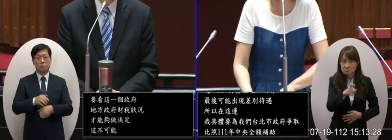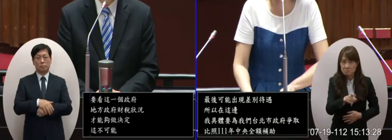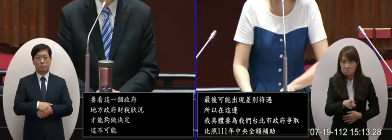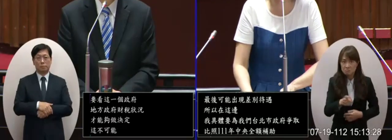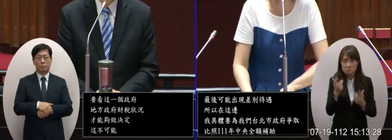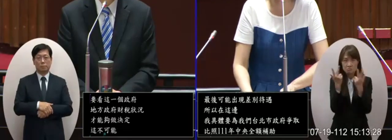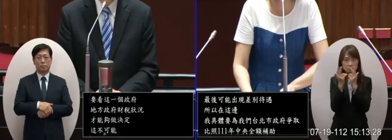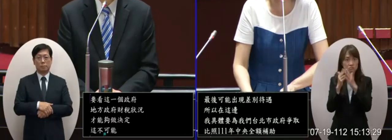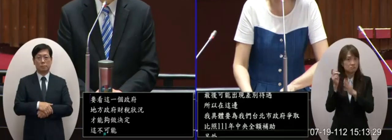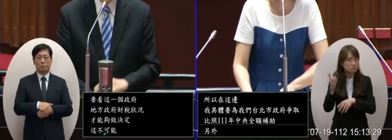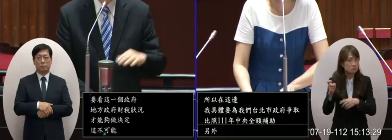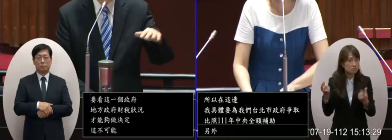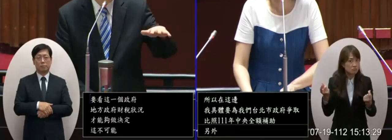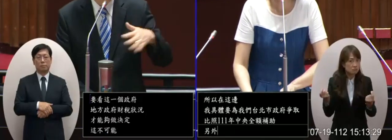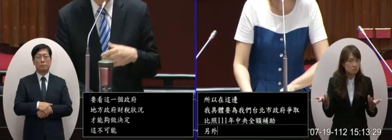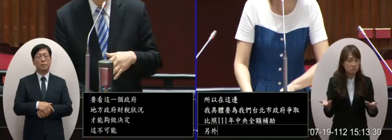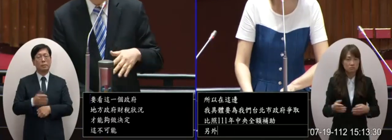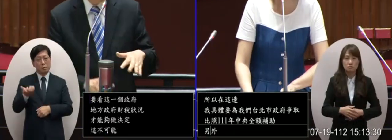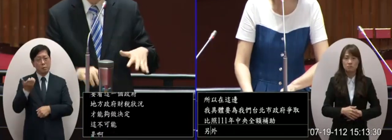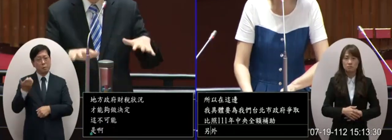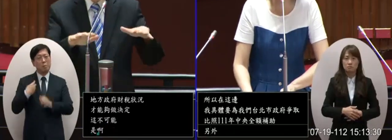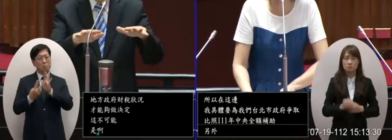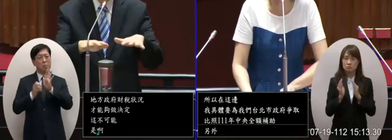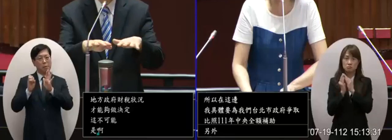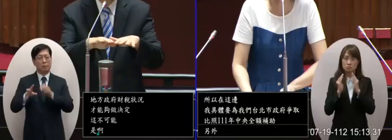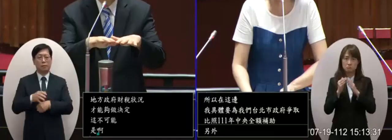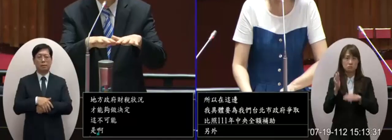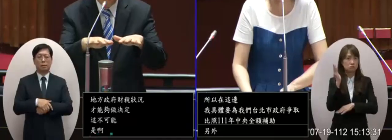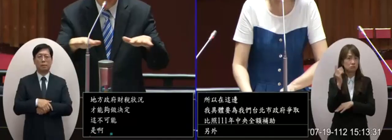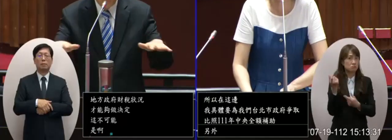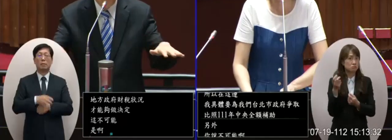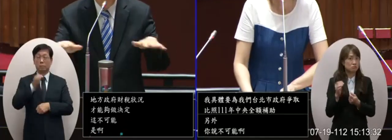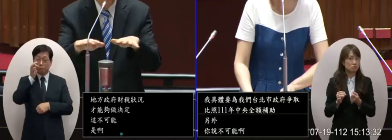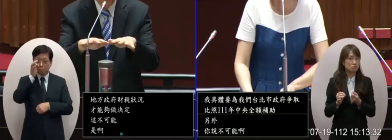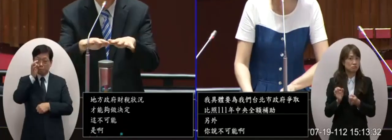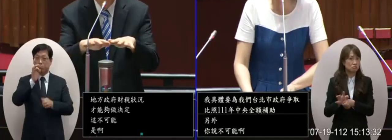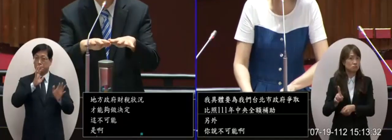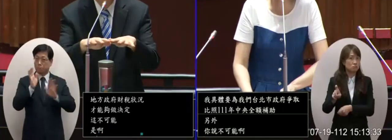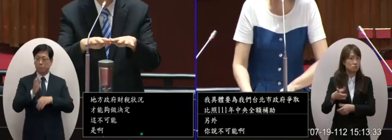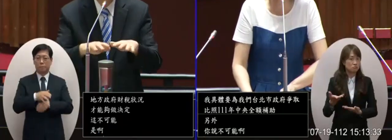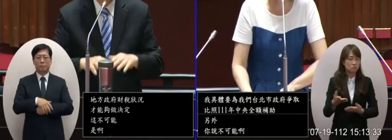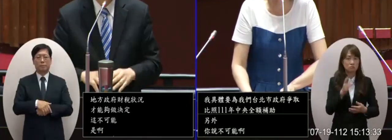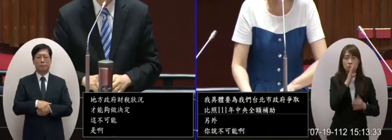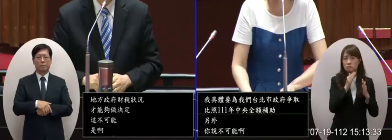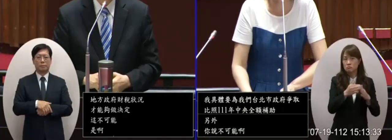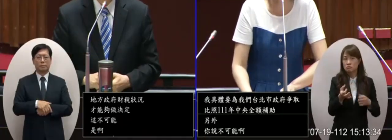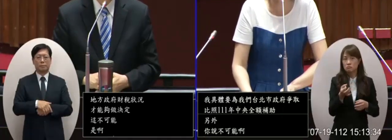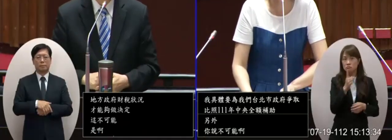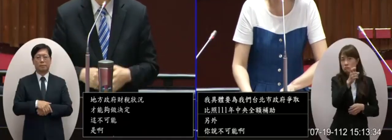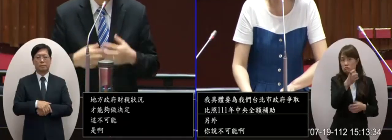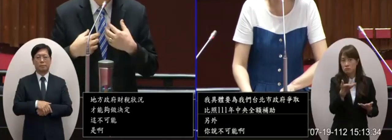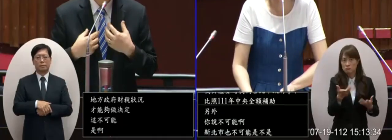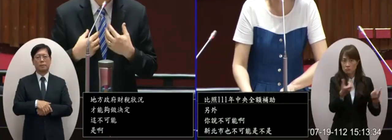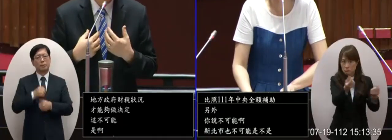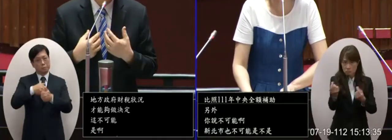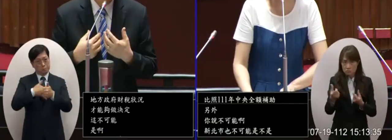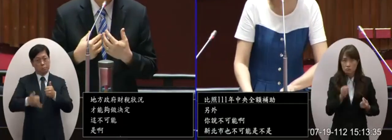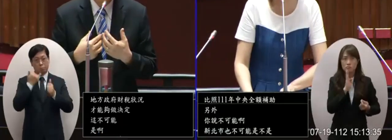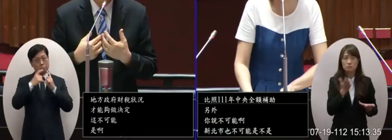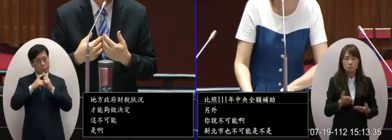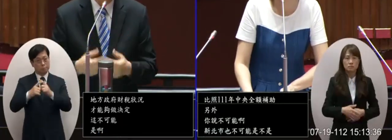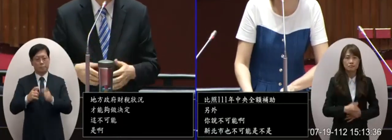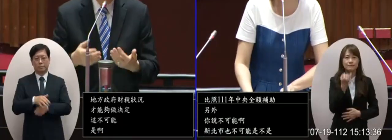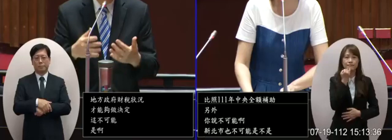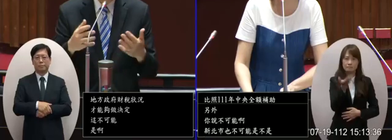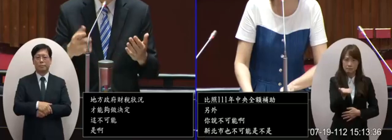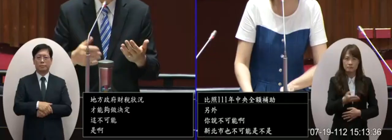市也不可能，是不是？ 哎，这样我刚才讲过。 桃园市是不是也不可能？ 要看。 台中市是不是也不可能？ 委员，我可以回答吗？ 可